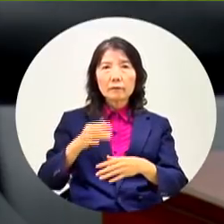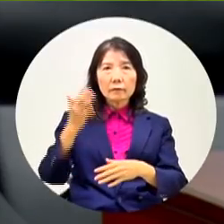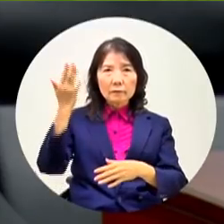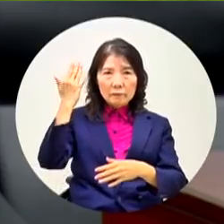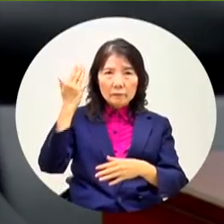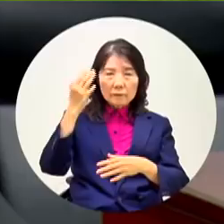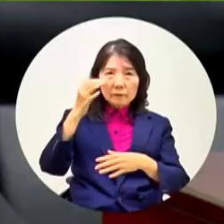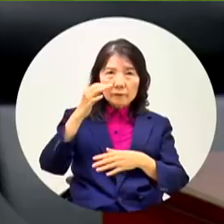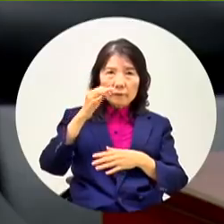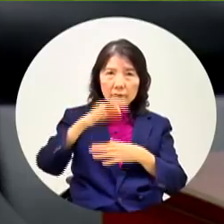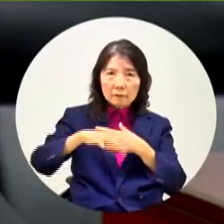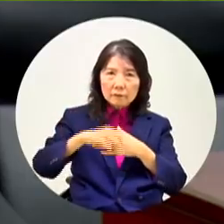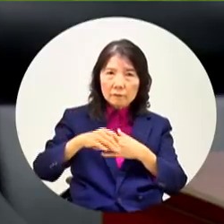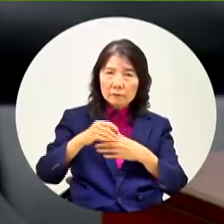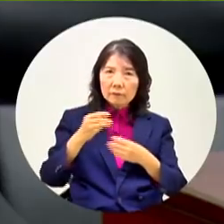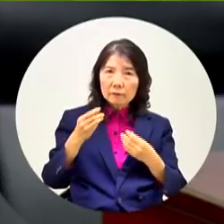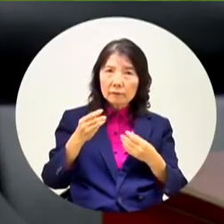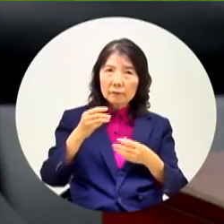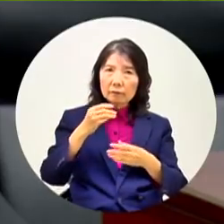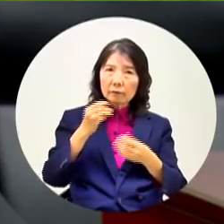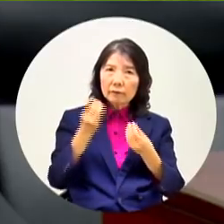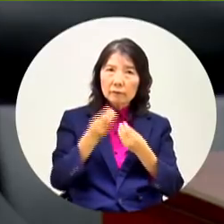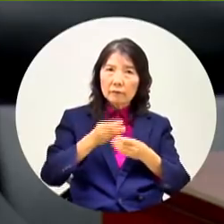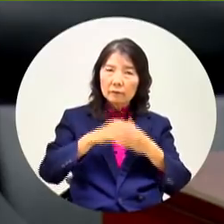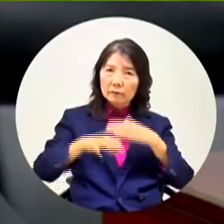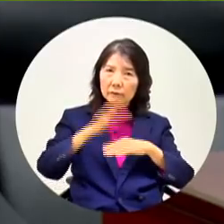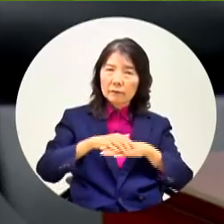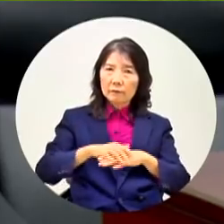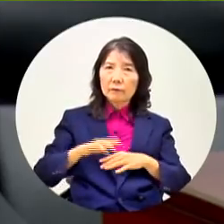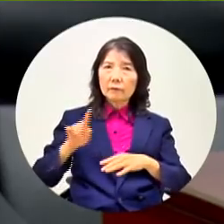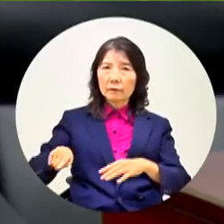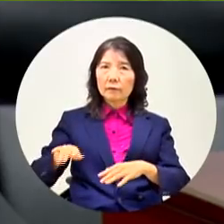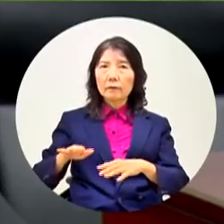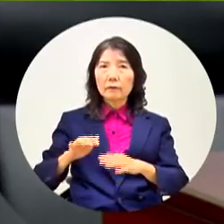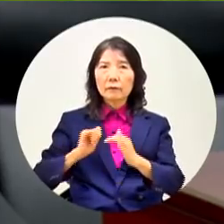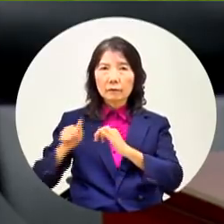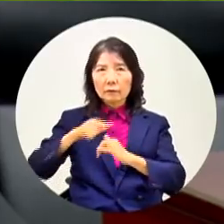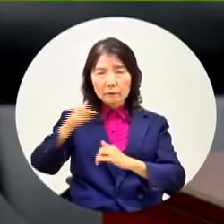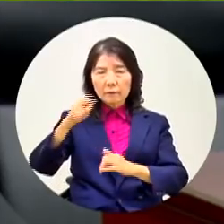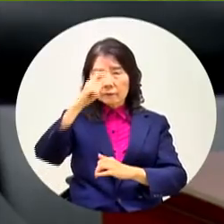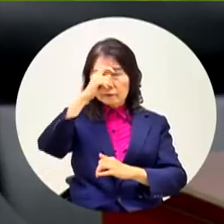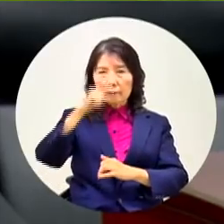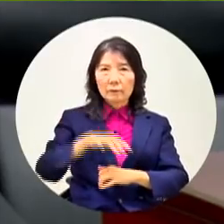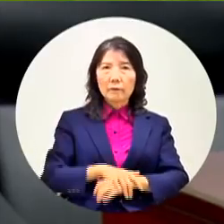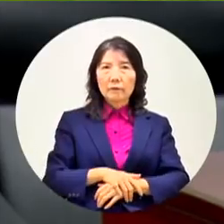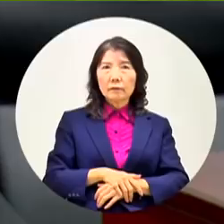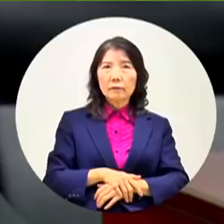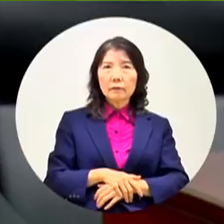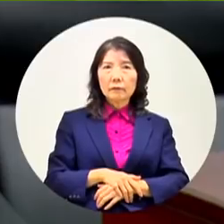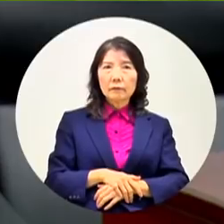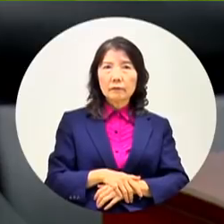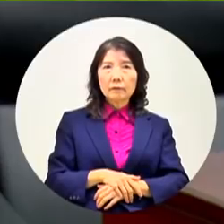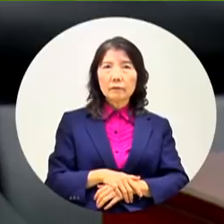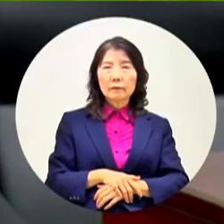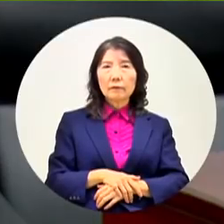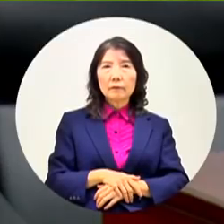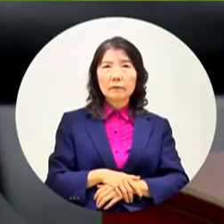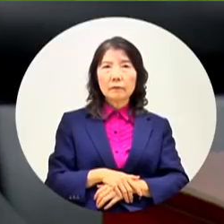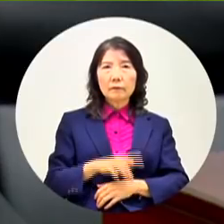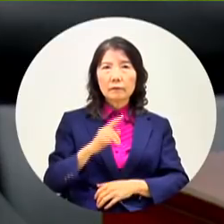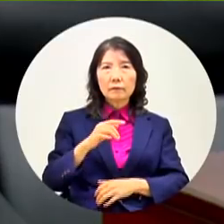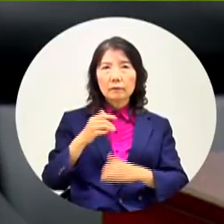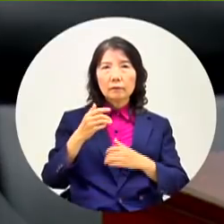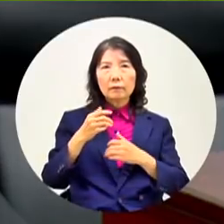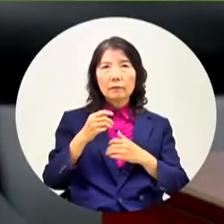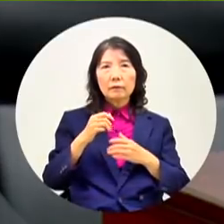要安怎完成？这是高雄市民朋友所期待，包括期待你有转了这个议员。要咱来伫市当